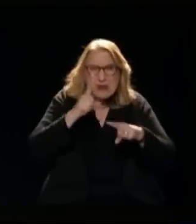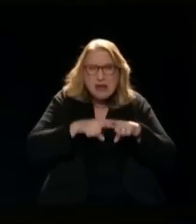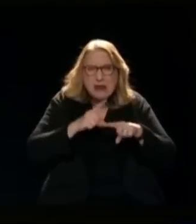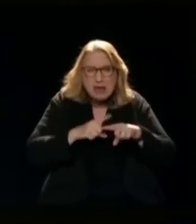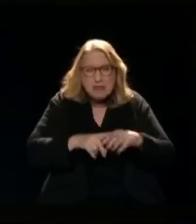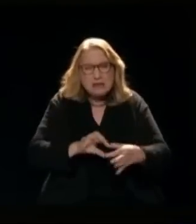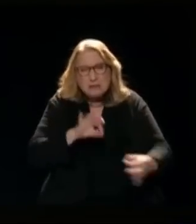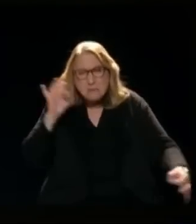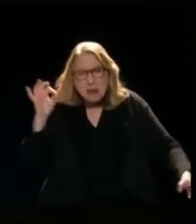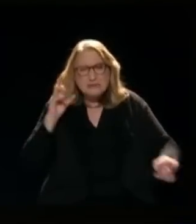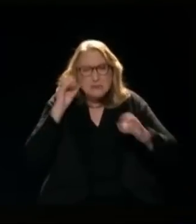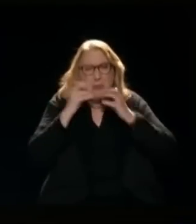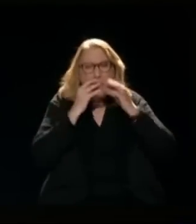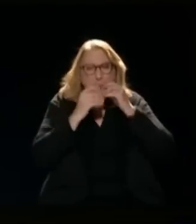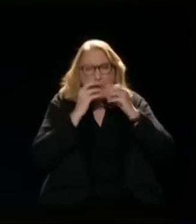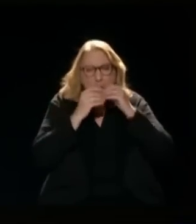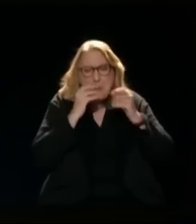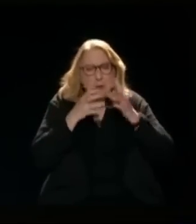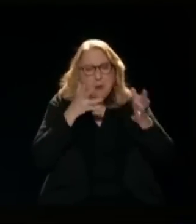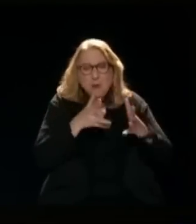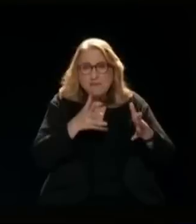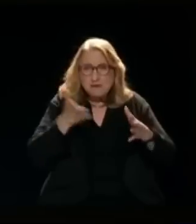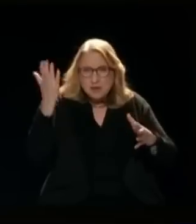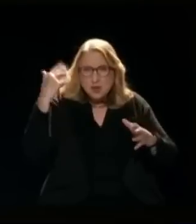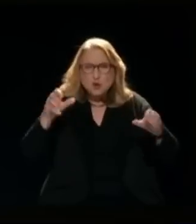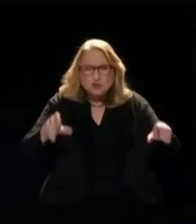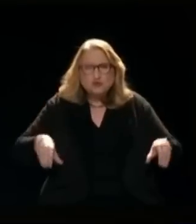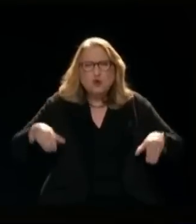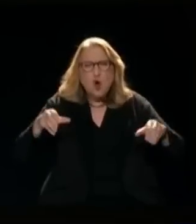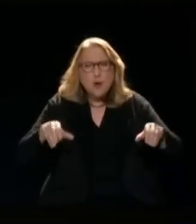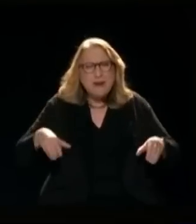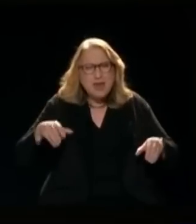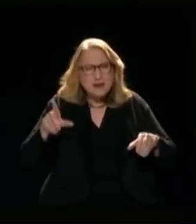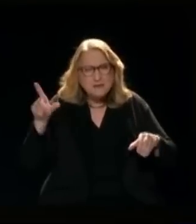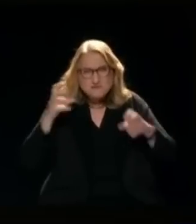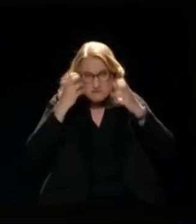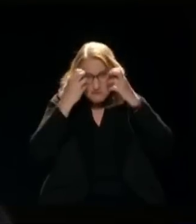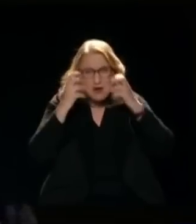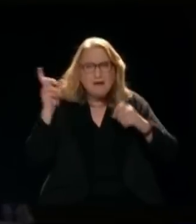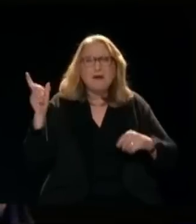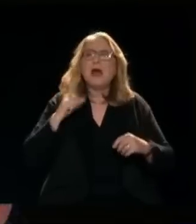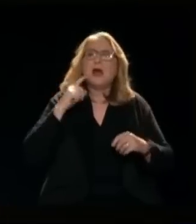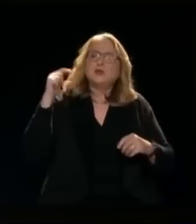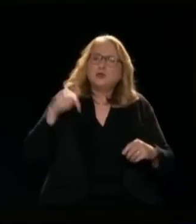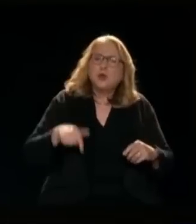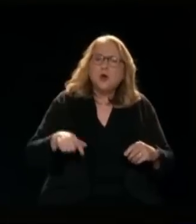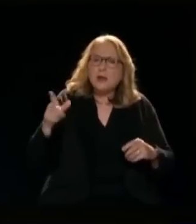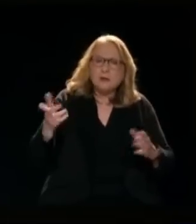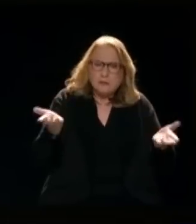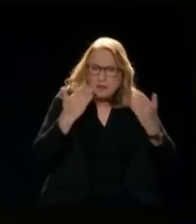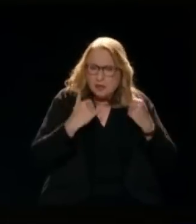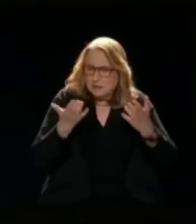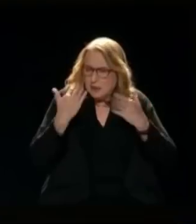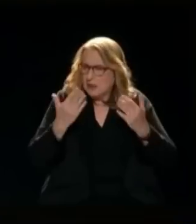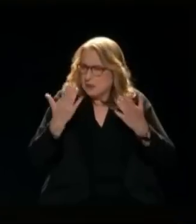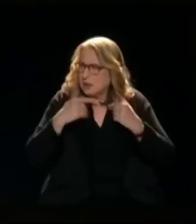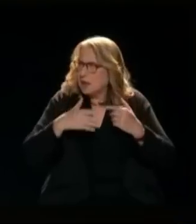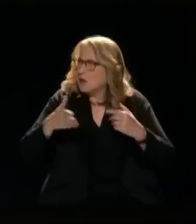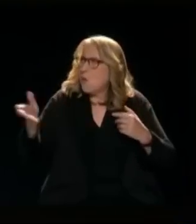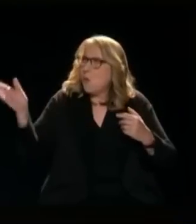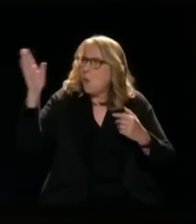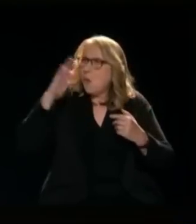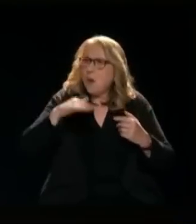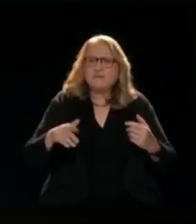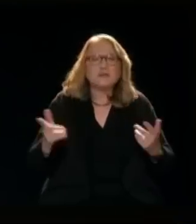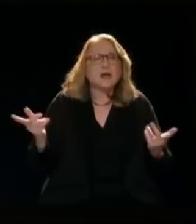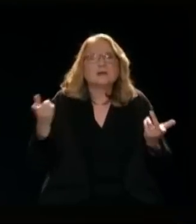λαό και να τον ειρωνεύεται, τώρα που όλα αυτά δεν είναι στον αφρό, όλα αυτά τώρα που γέννησαν και το ΕΠΑΜ.